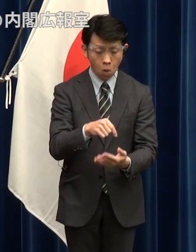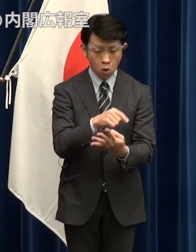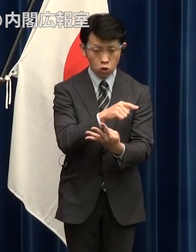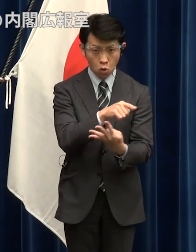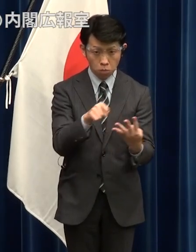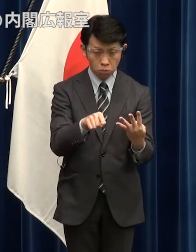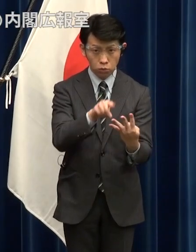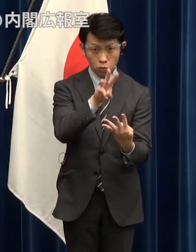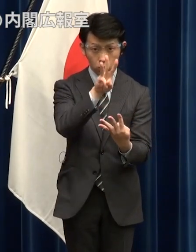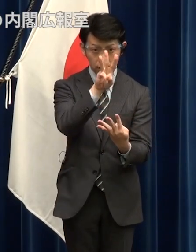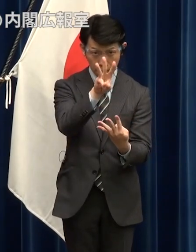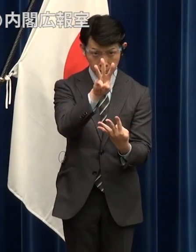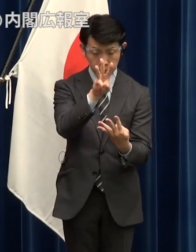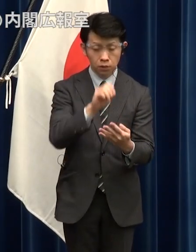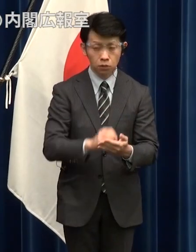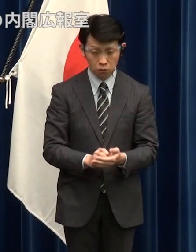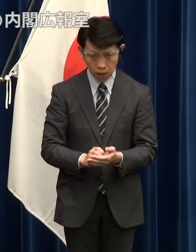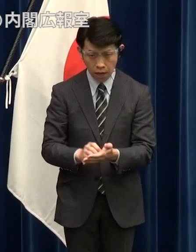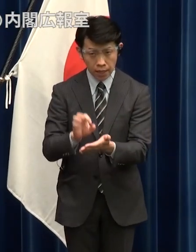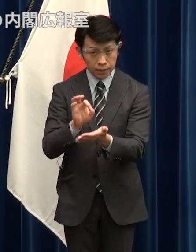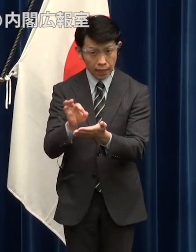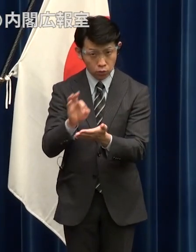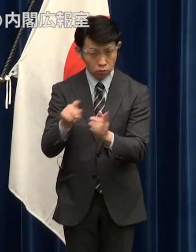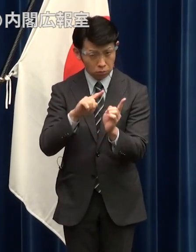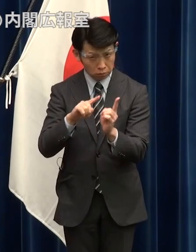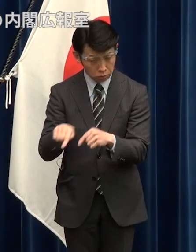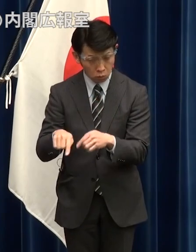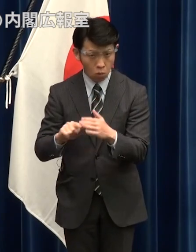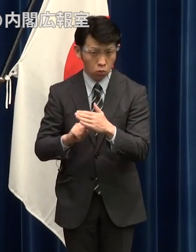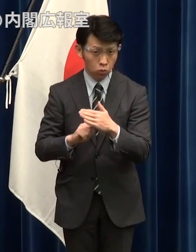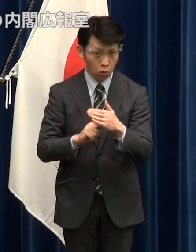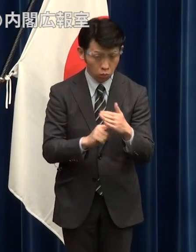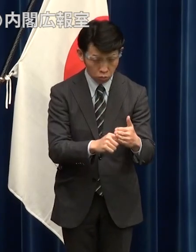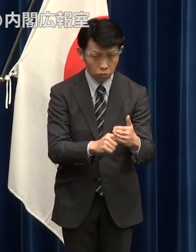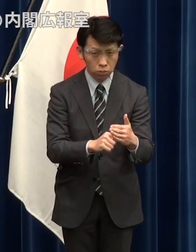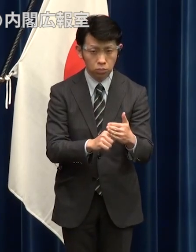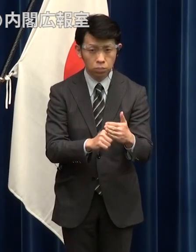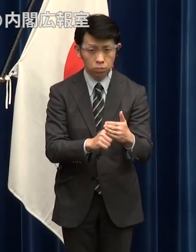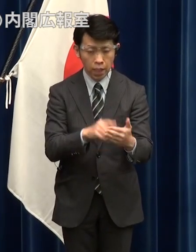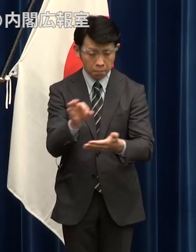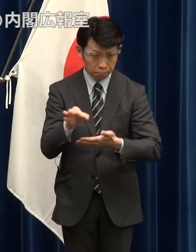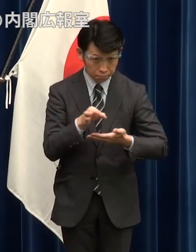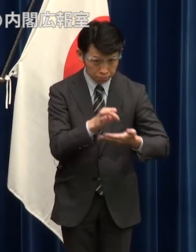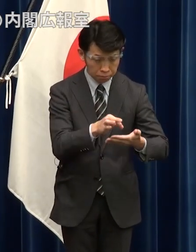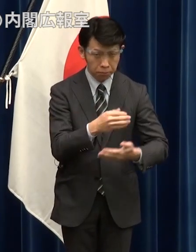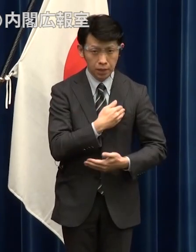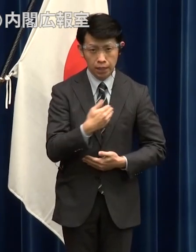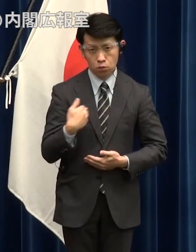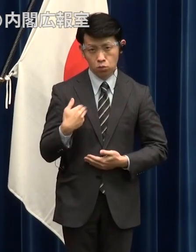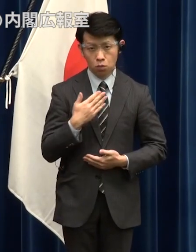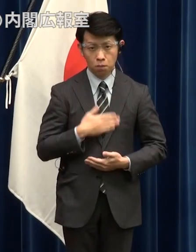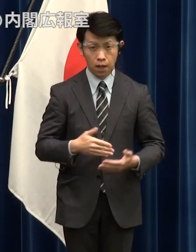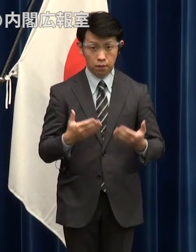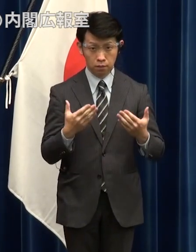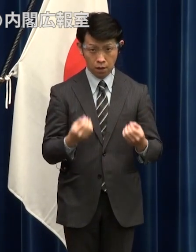の3は歳出改革等の努力で賄う道筋ができました。残りの4